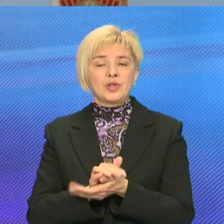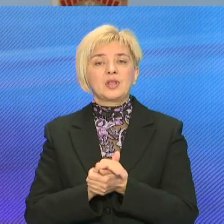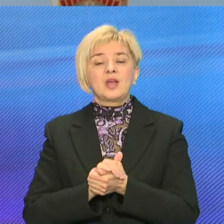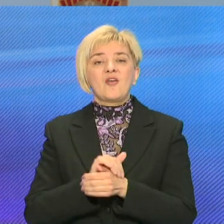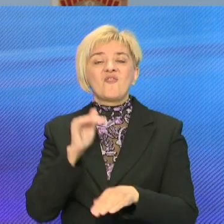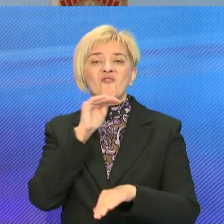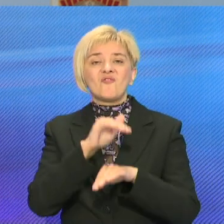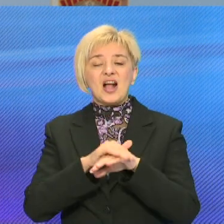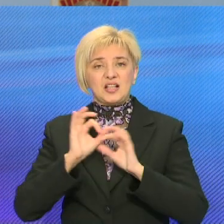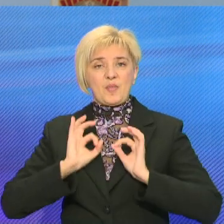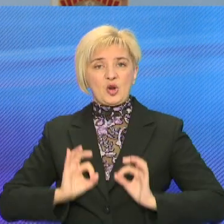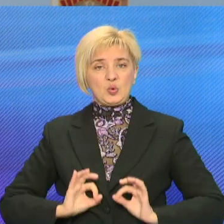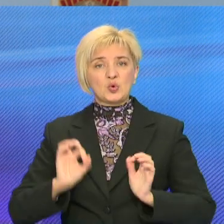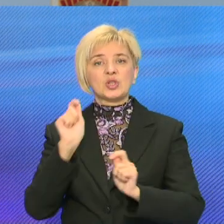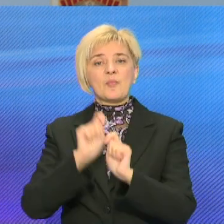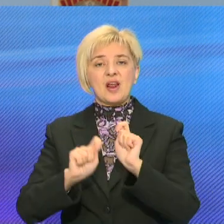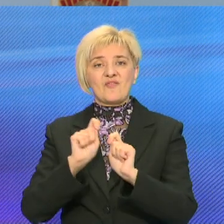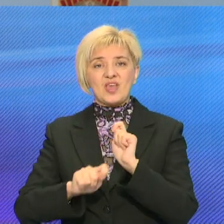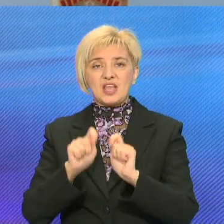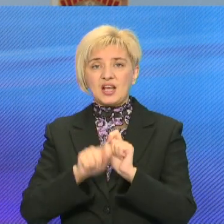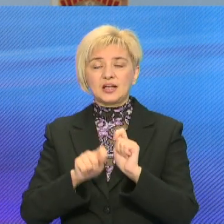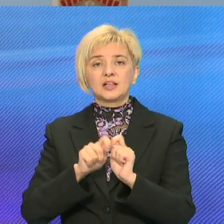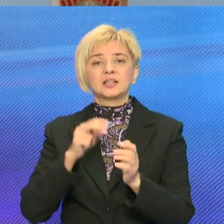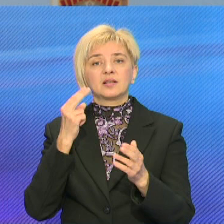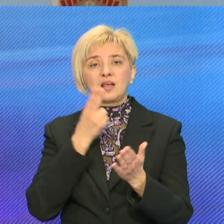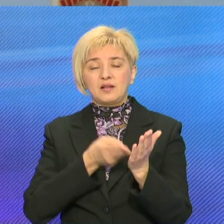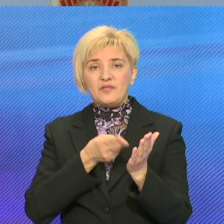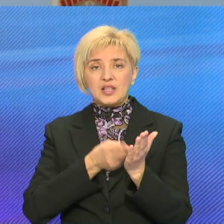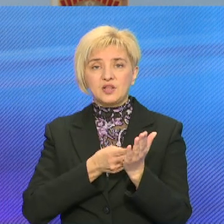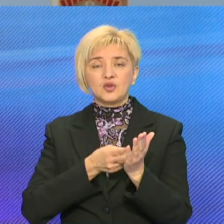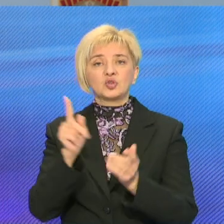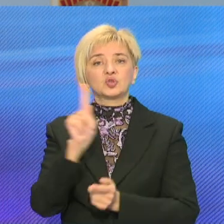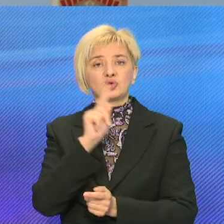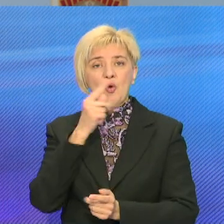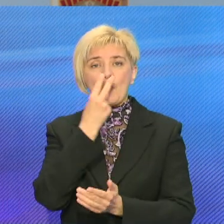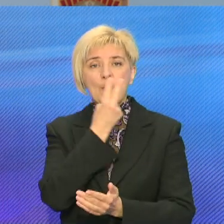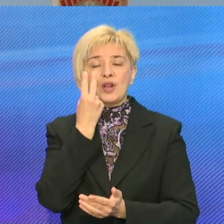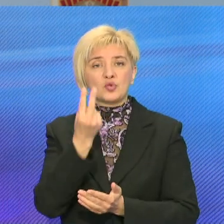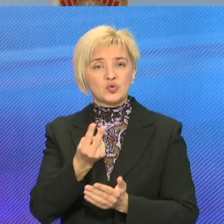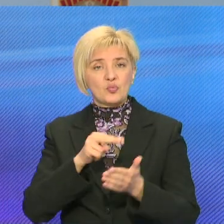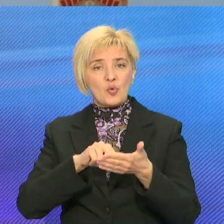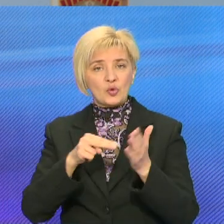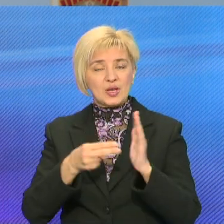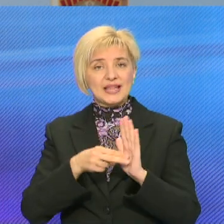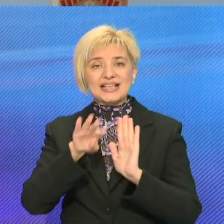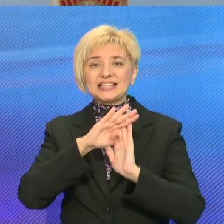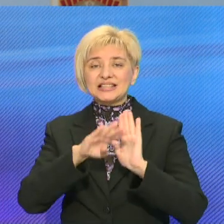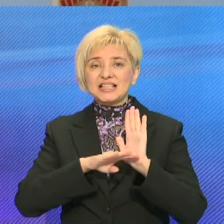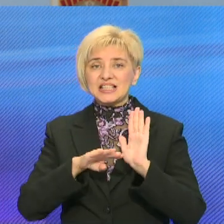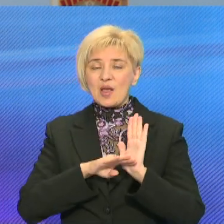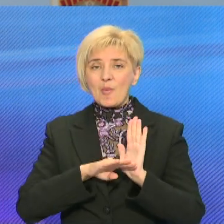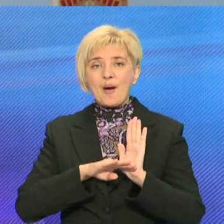прокурорских проверок, свидетельствуют о том, что предусмотренная законодательством система мероприятий по